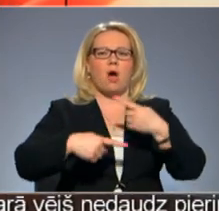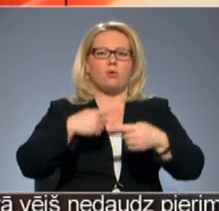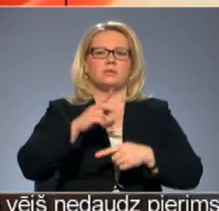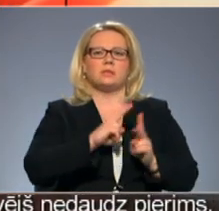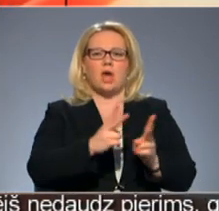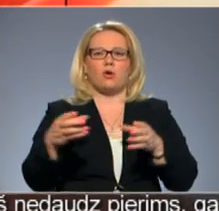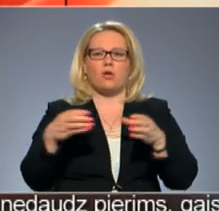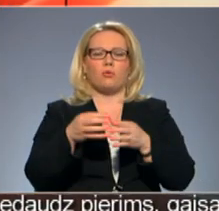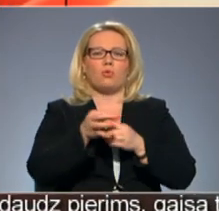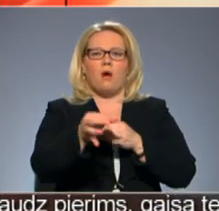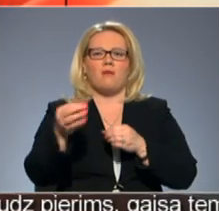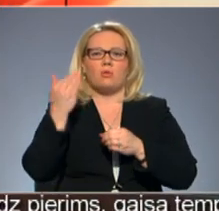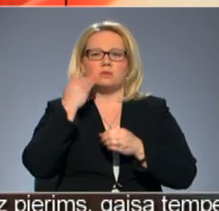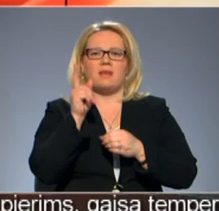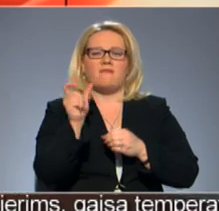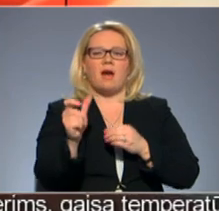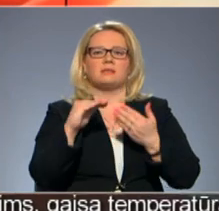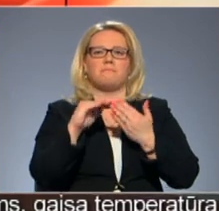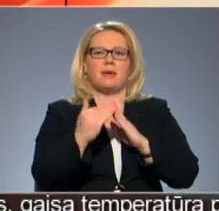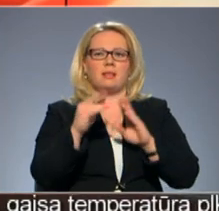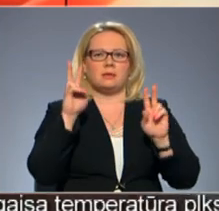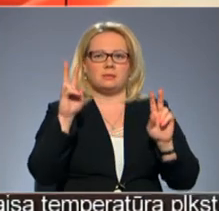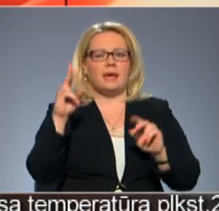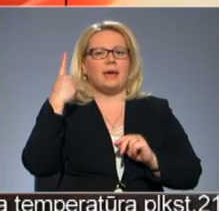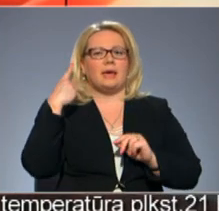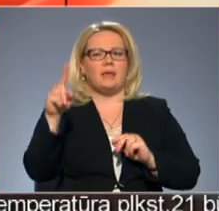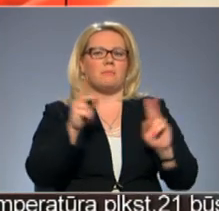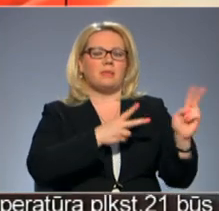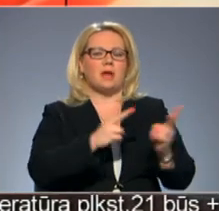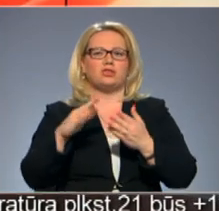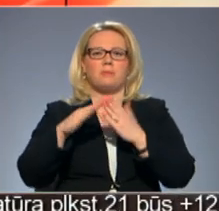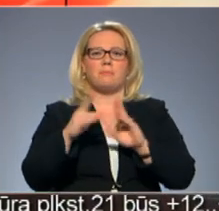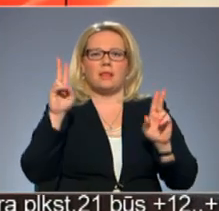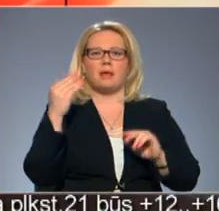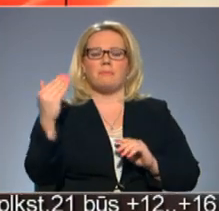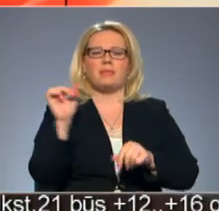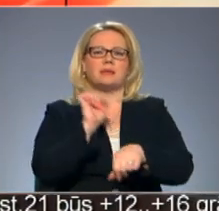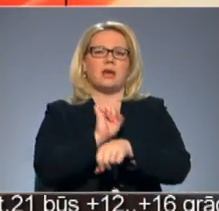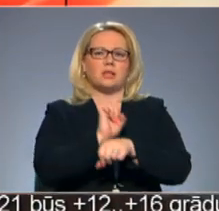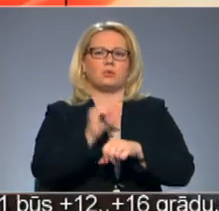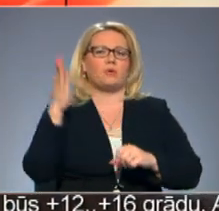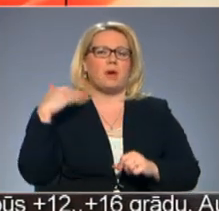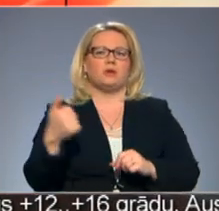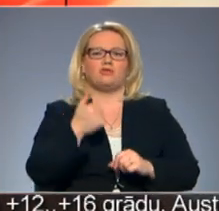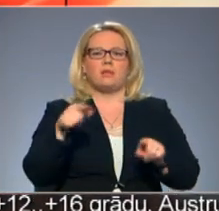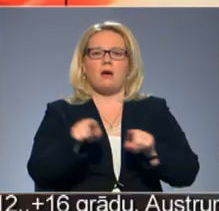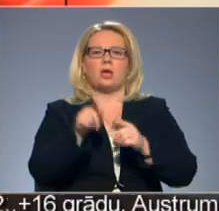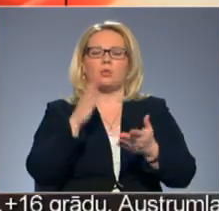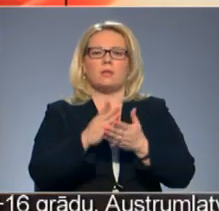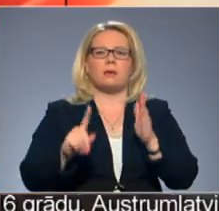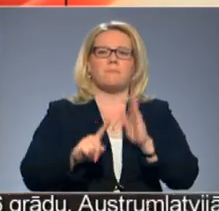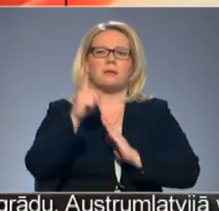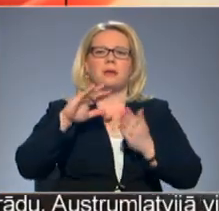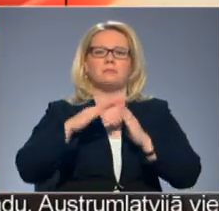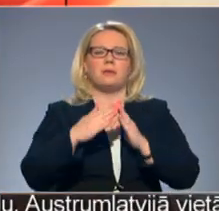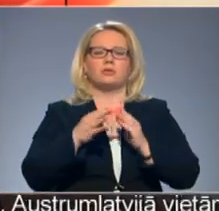kuru novadu nosaukumos ir vārds Pils. Ideja par dančiem pilī pieder salaspiliešiem, kur pagājušajā gadā arī notika pirmais pils